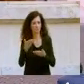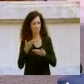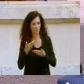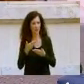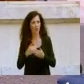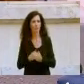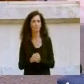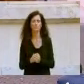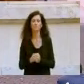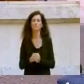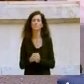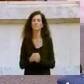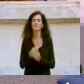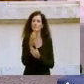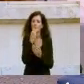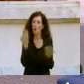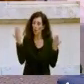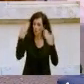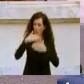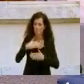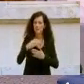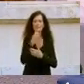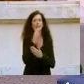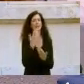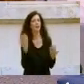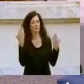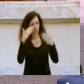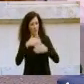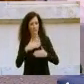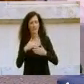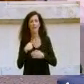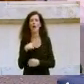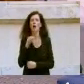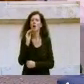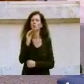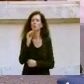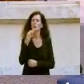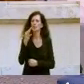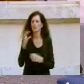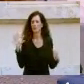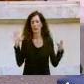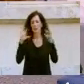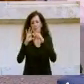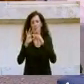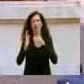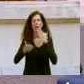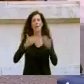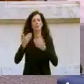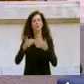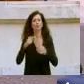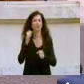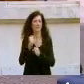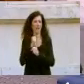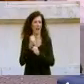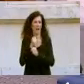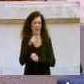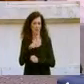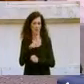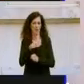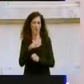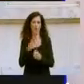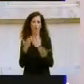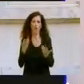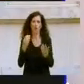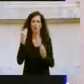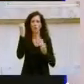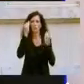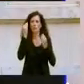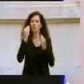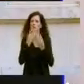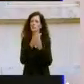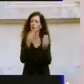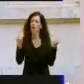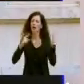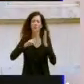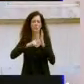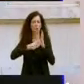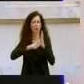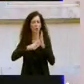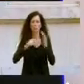manda sempre sull'emergenza lavoro e che penso sia al centro dei pensieri di milioni e milioni di cittadini